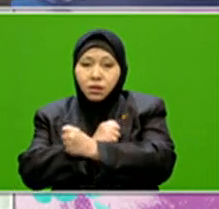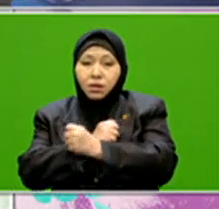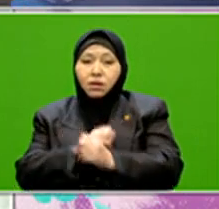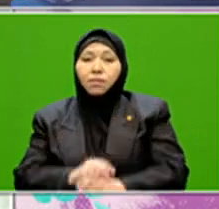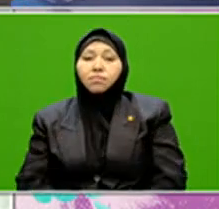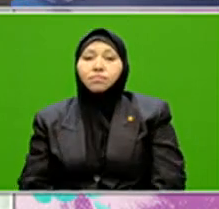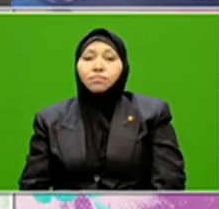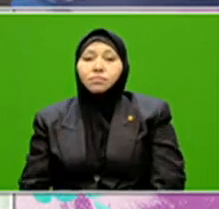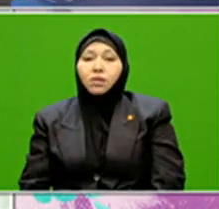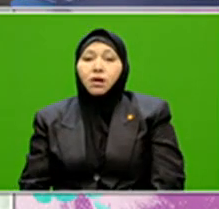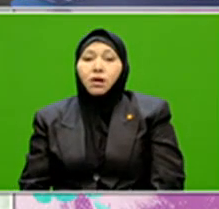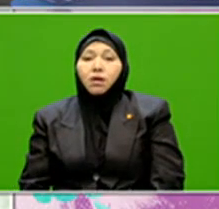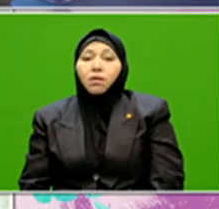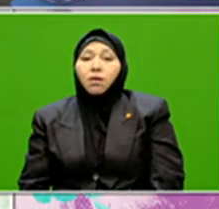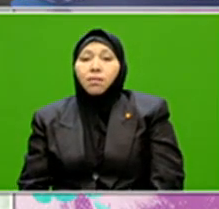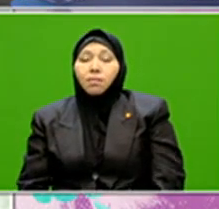العالمين